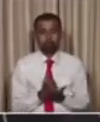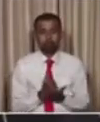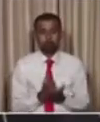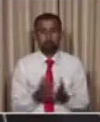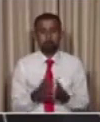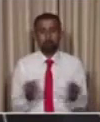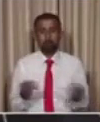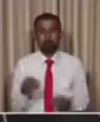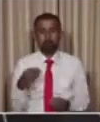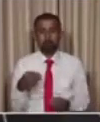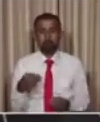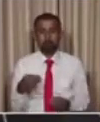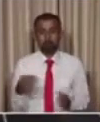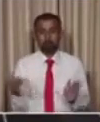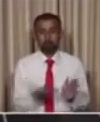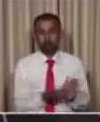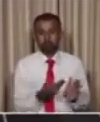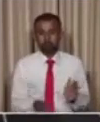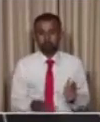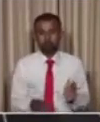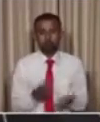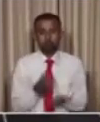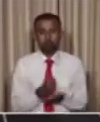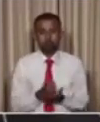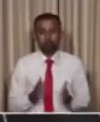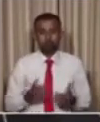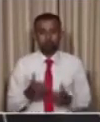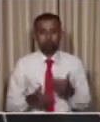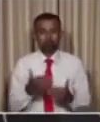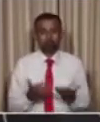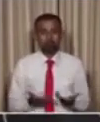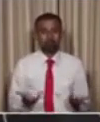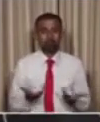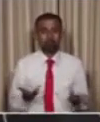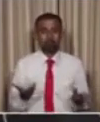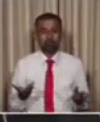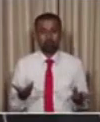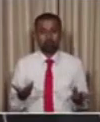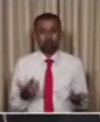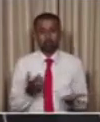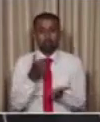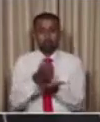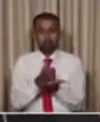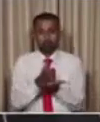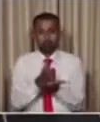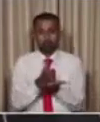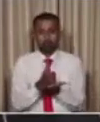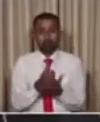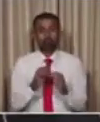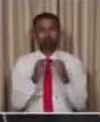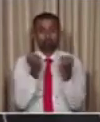අක්‍රිය ණය ගොඩට ඇදවැටලා තිබෙනවා. මේ බැංකු තවදුරටත් කරගෙන යන්න බැරි තත්ත්වයට පත් වෙලා තියෙන බවට බැංකුවල වෘත්තීය